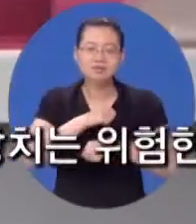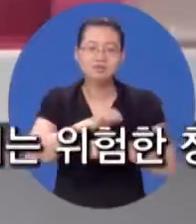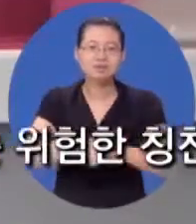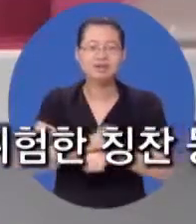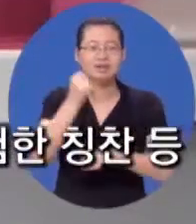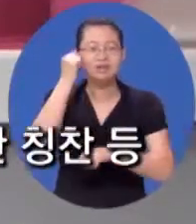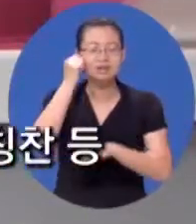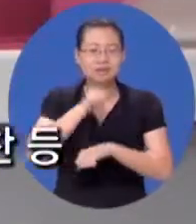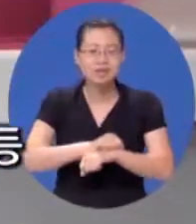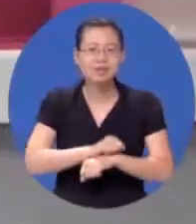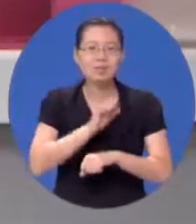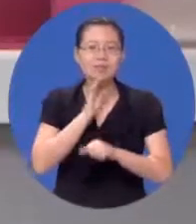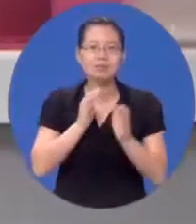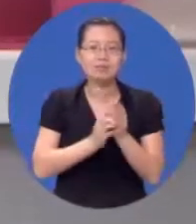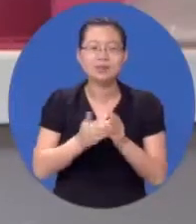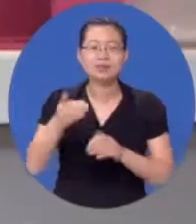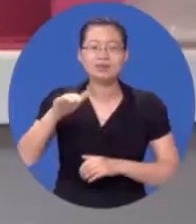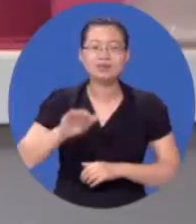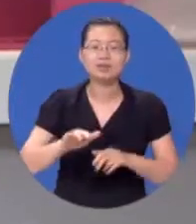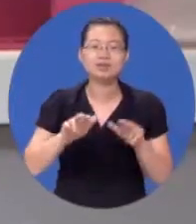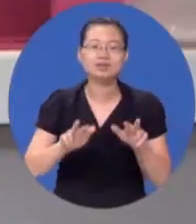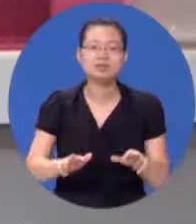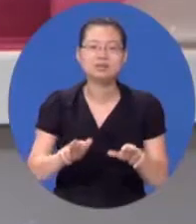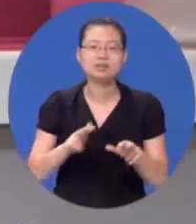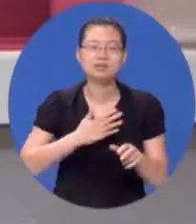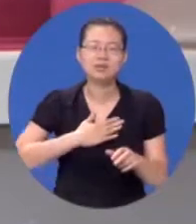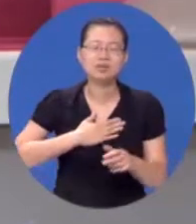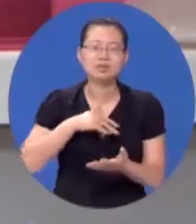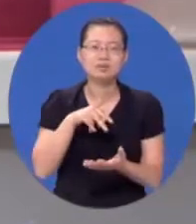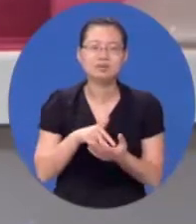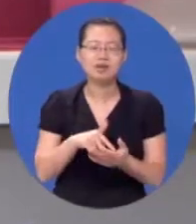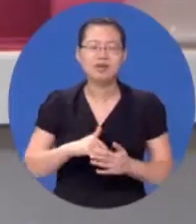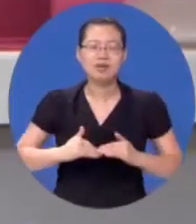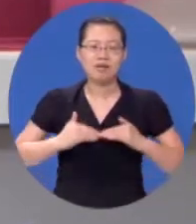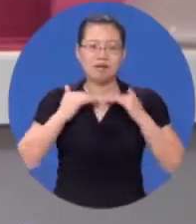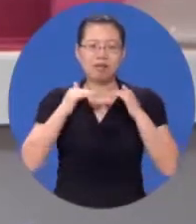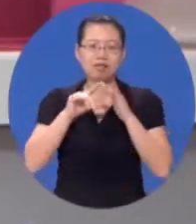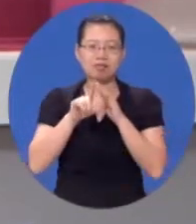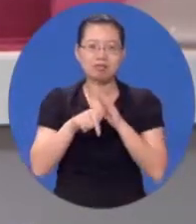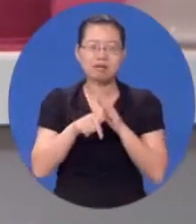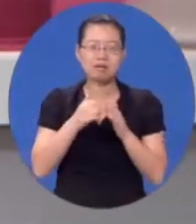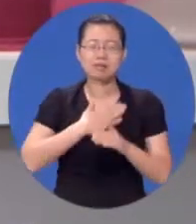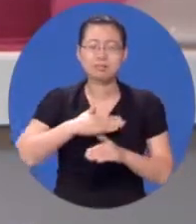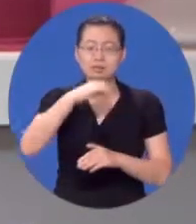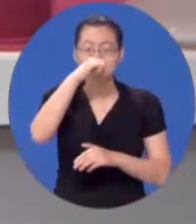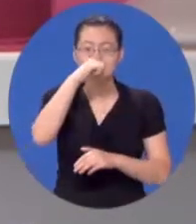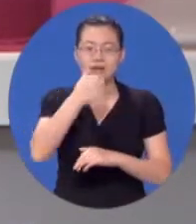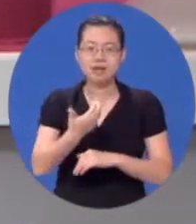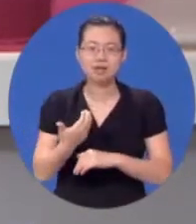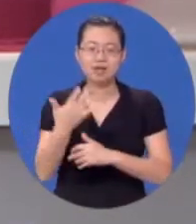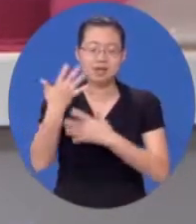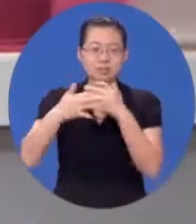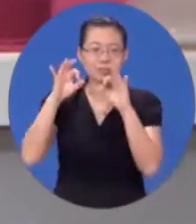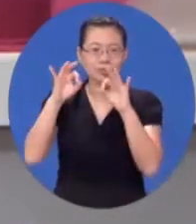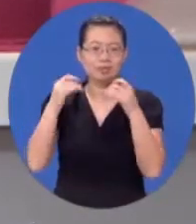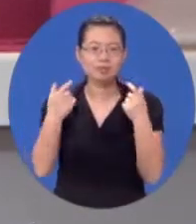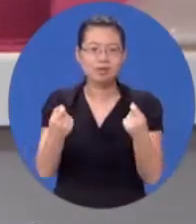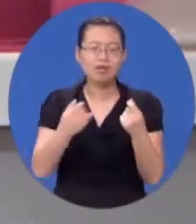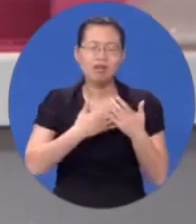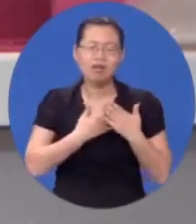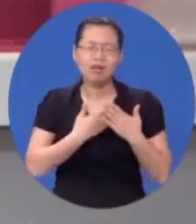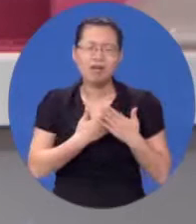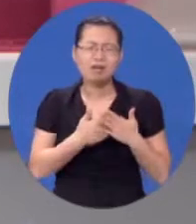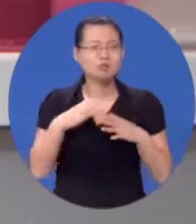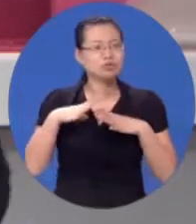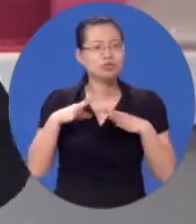그리고 기억을 잘 해야겠죠. 그런데 이 우리가 정서적으로 흥분되어 있을 때 그것이 기분이 좋건, 아까 화면에서 보신 것처럼 뭐 불안하고